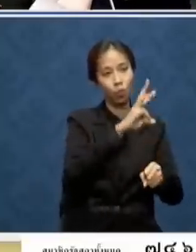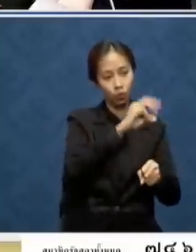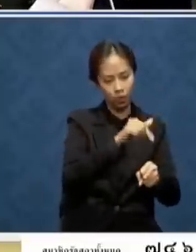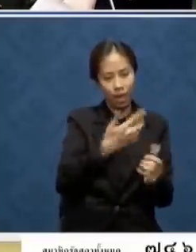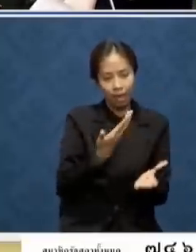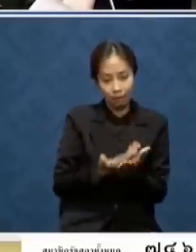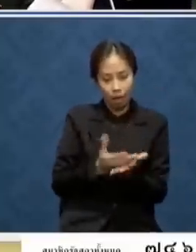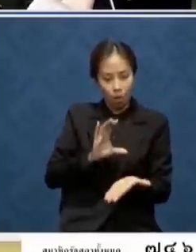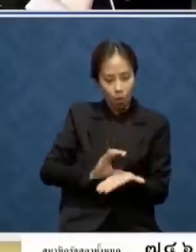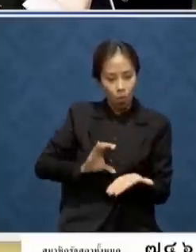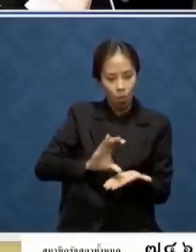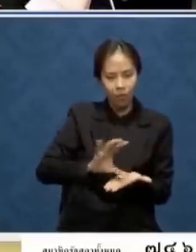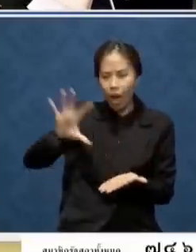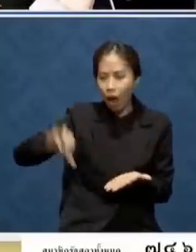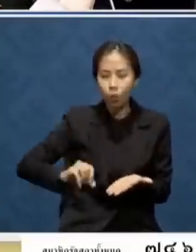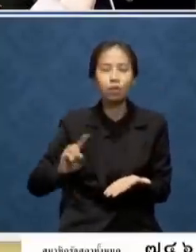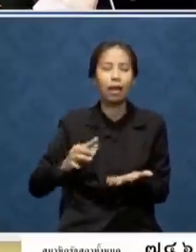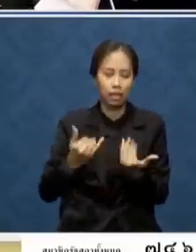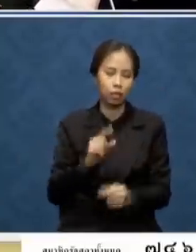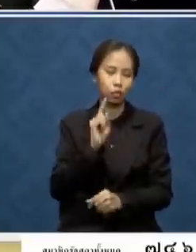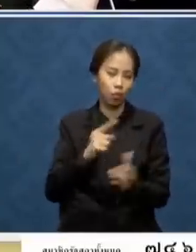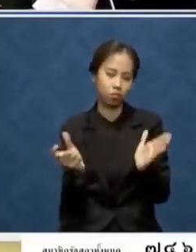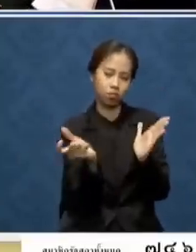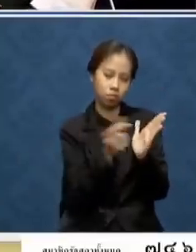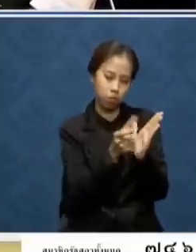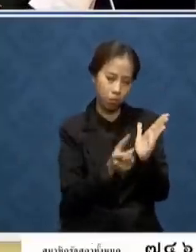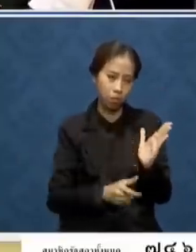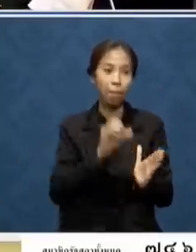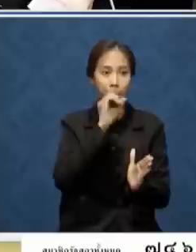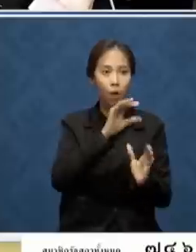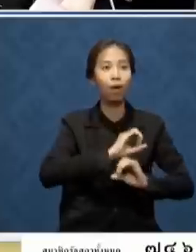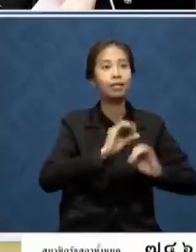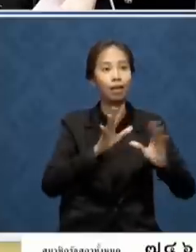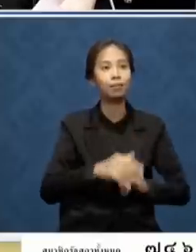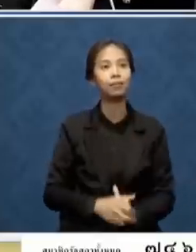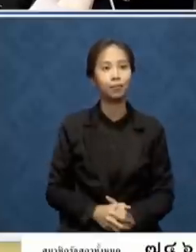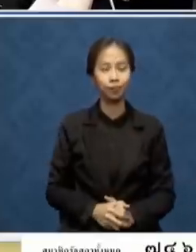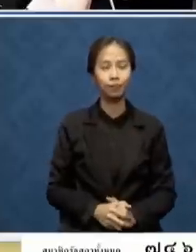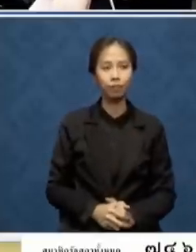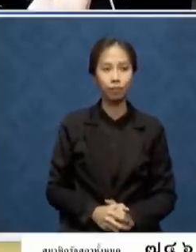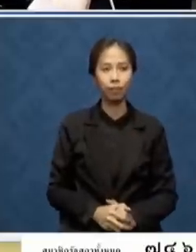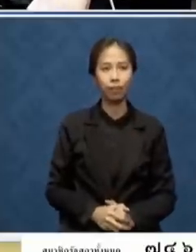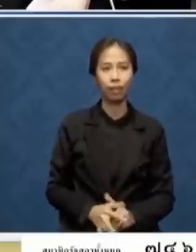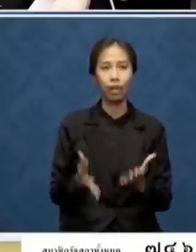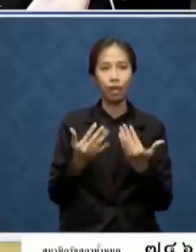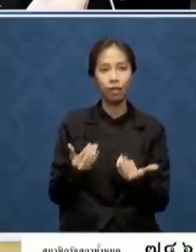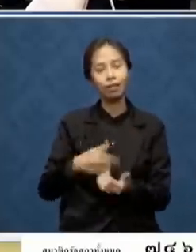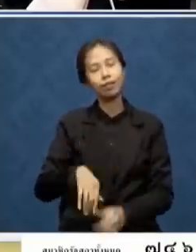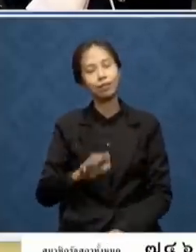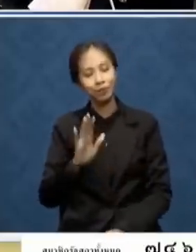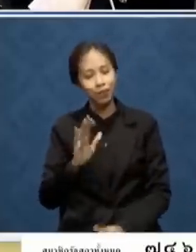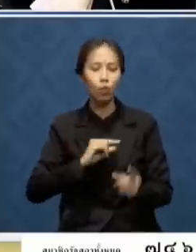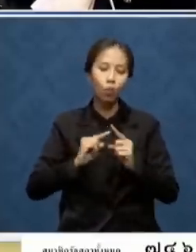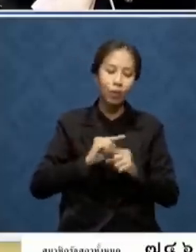ของงบประมาณที่จะใช้ในมาตรา 162ค่ะสิ่งแรกที่ควรจะมีในการแถลงนะคะนอกจากการกล่าวทักทายที่